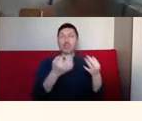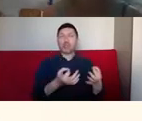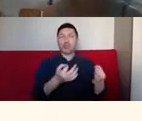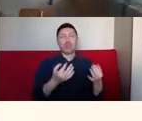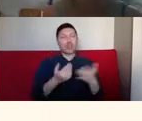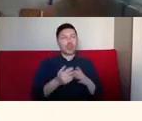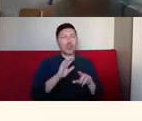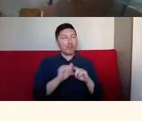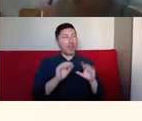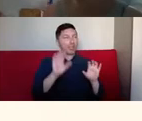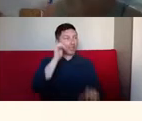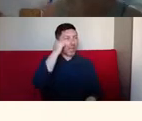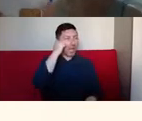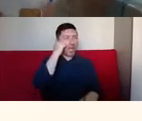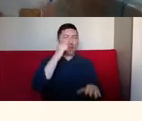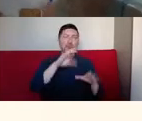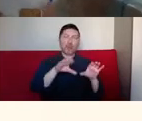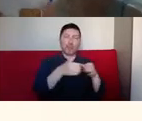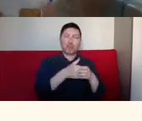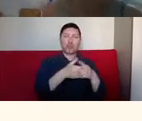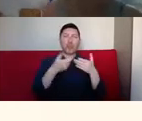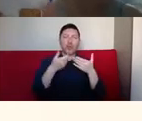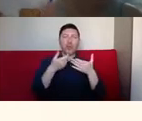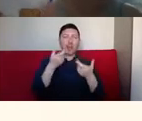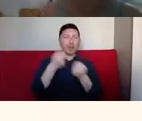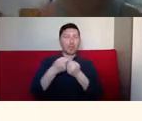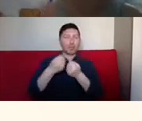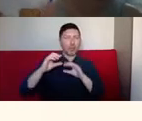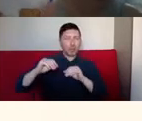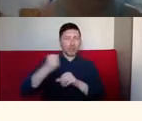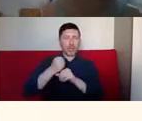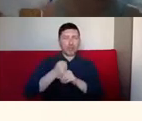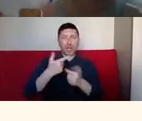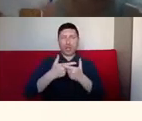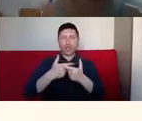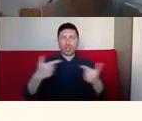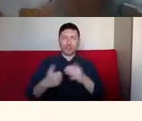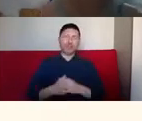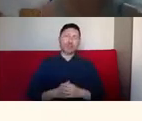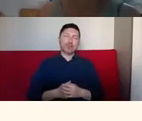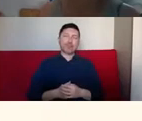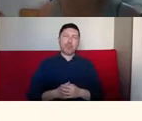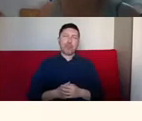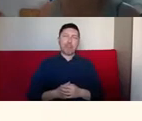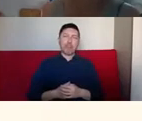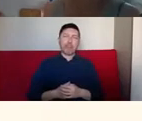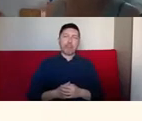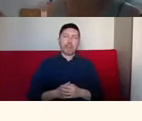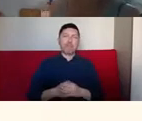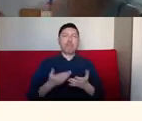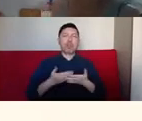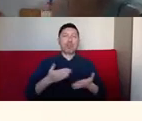des stages, etc. Alors, juste pour clarifier encore un petit peu la situation